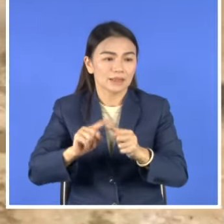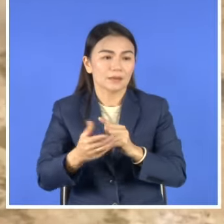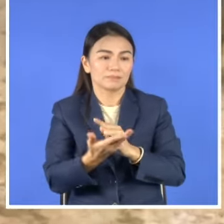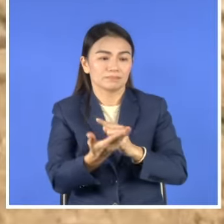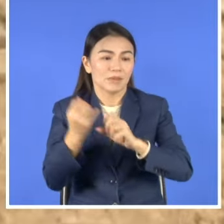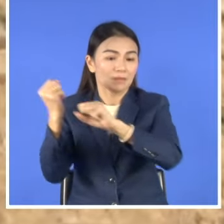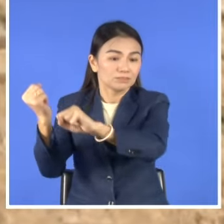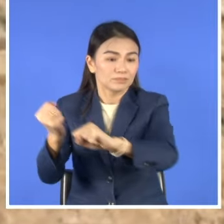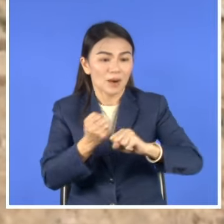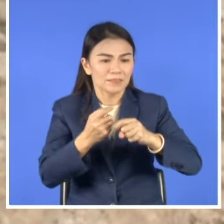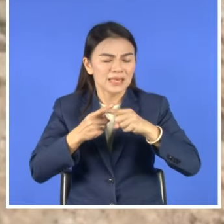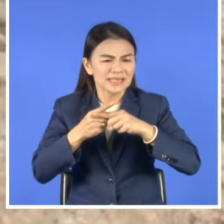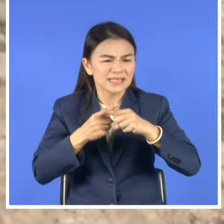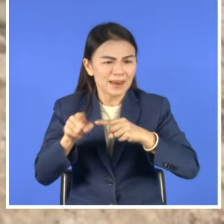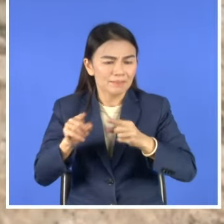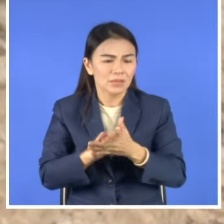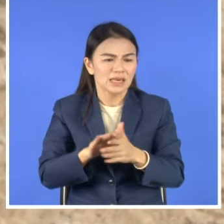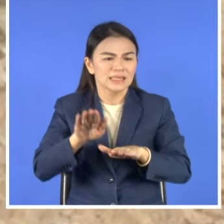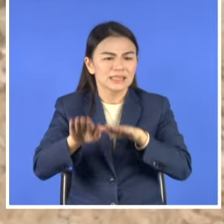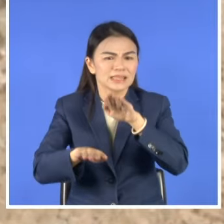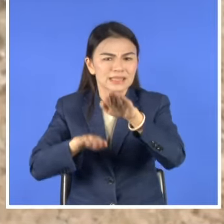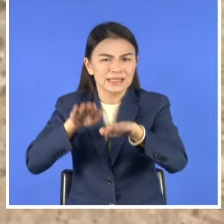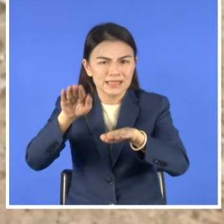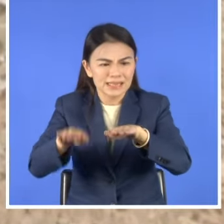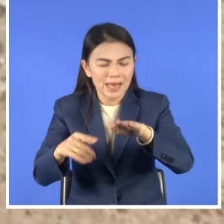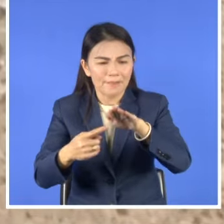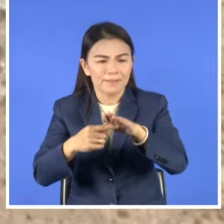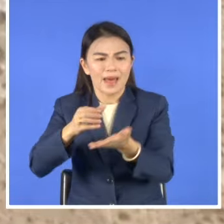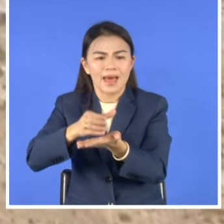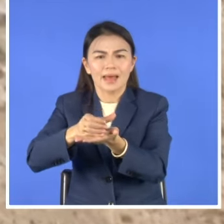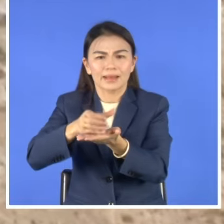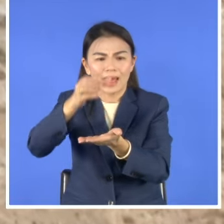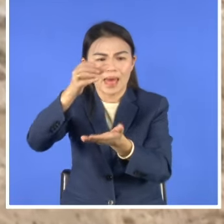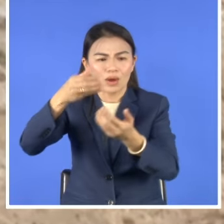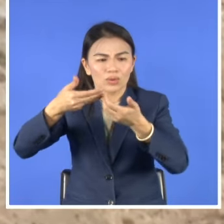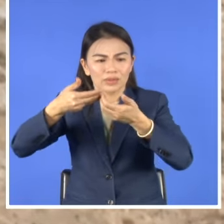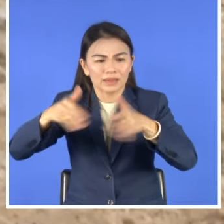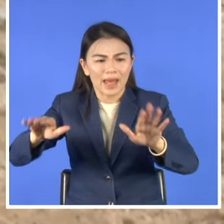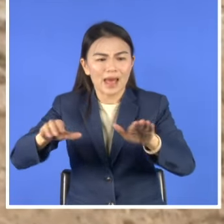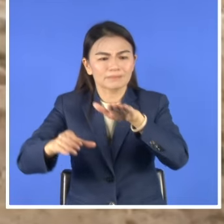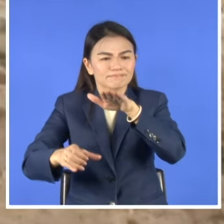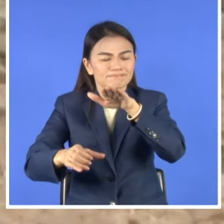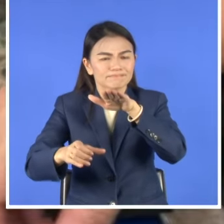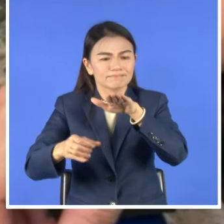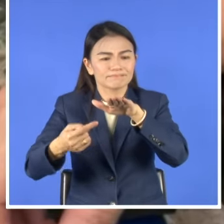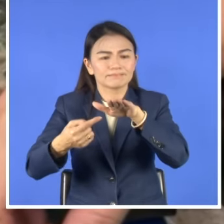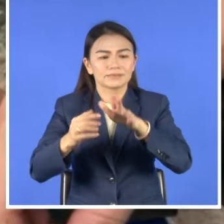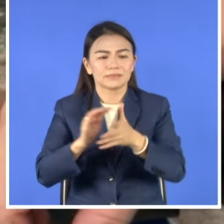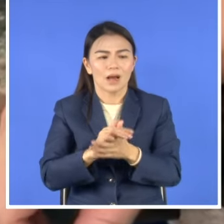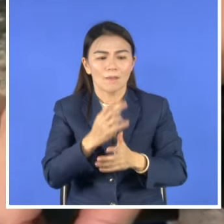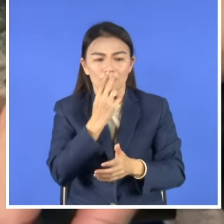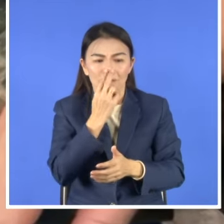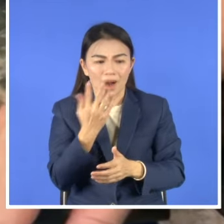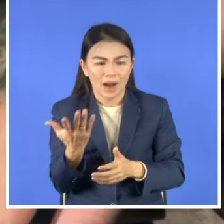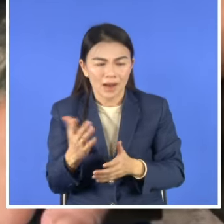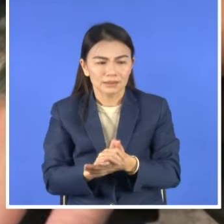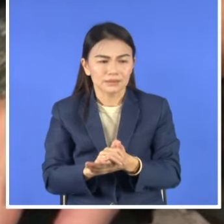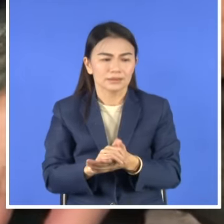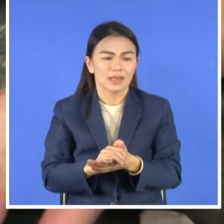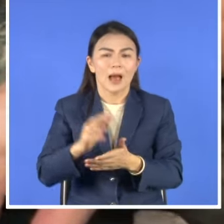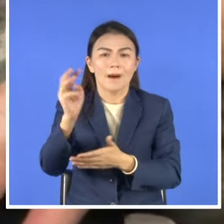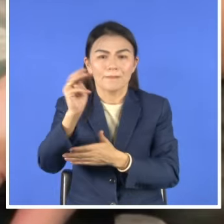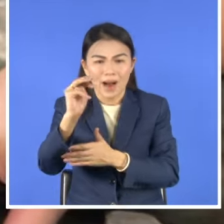บาดเจ็บเพราะว่าไปเหยียบเศษแก้วเขให้อูยบางทีน่าก็ไม่เห็นเนามันจมอยู่ในโคนนะเศษแก้วเศษไม้